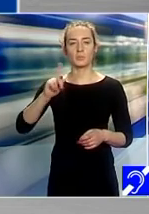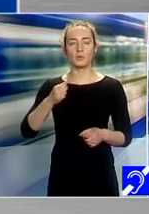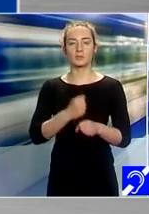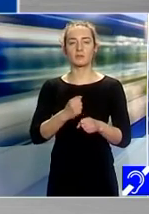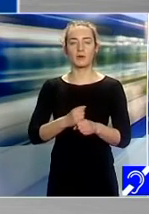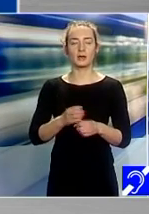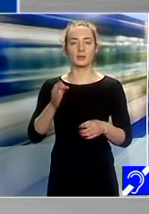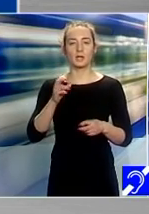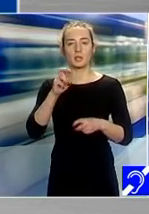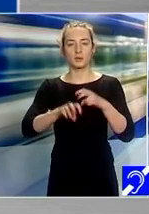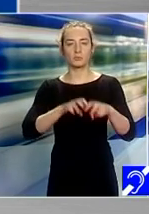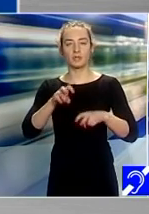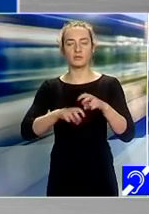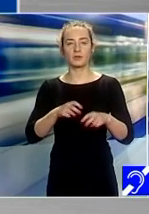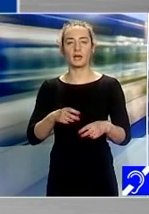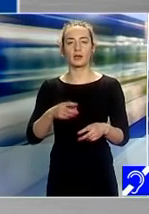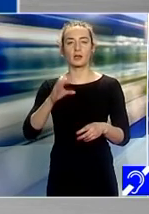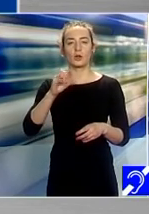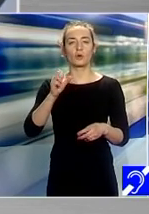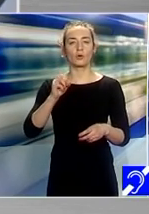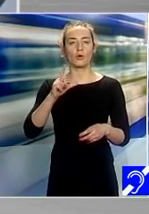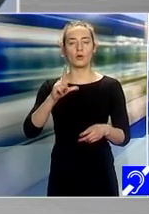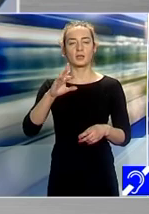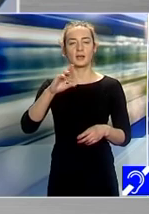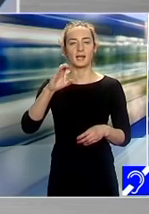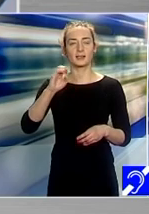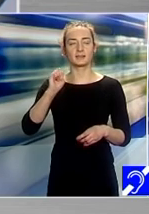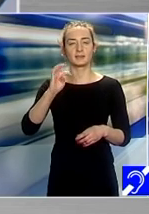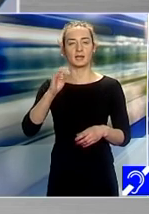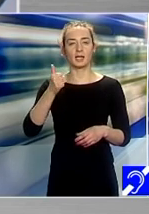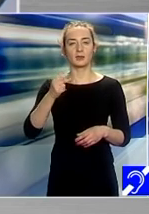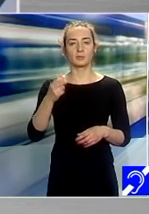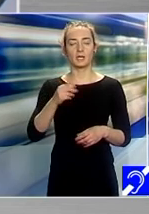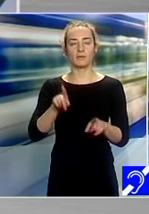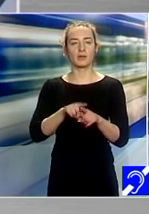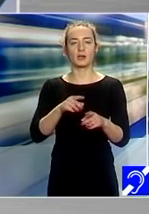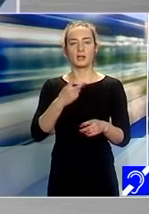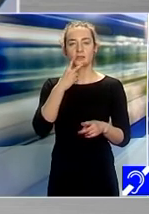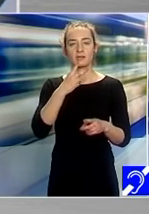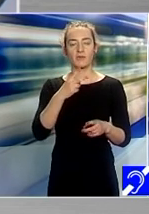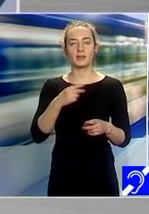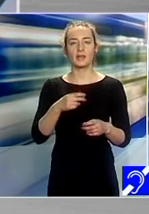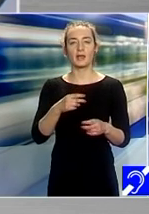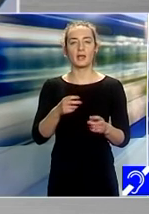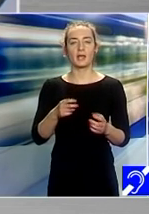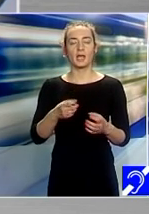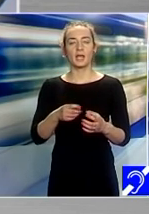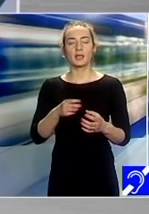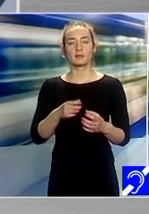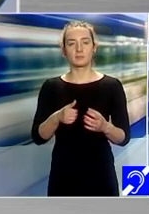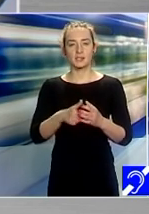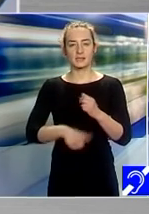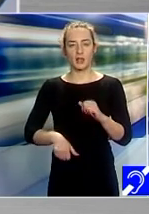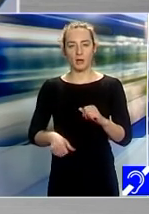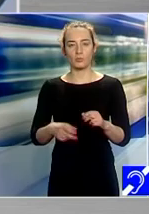detectarea cancerului colorectal. Colorectal, da, prin testul hemoragiilor oculte. adică se trimite o probă de scaun recoltată